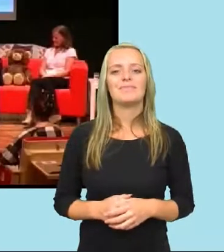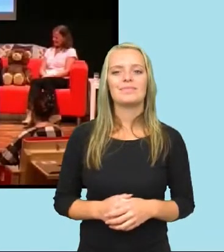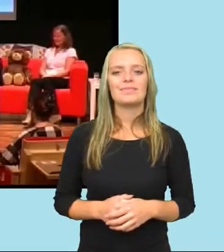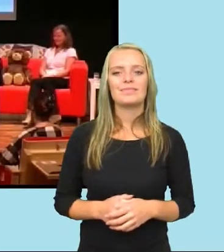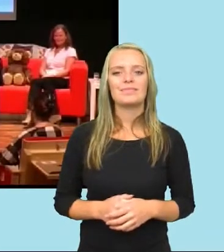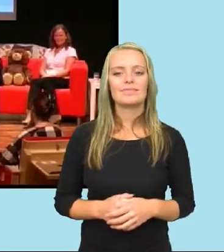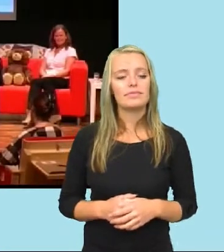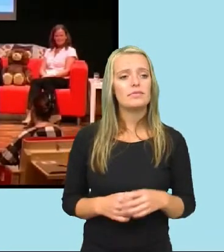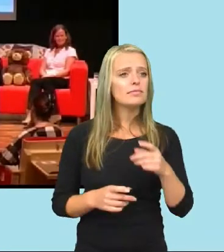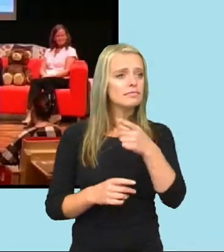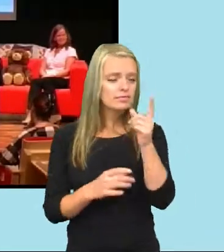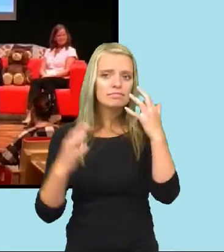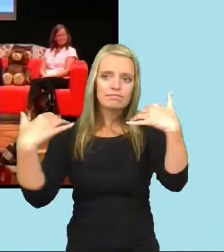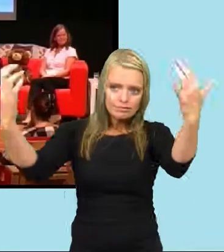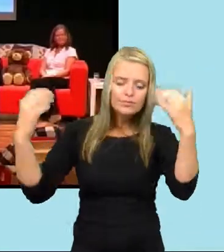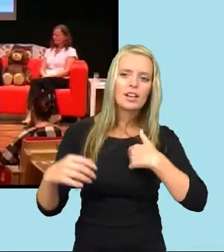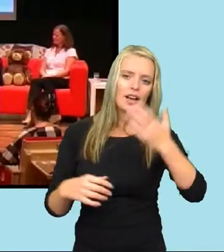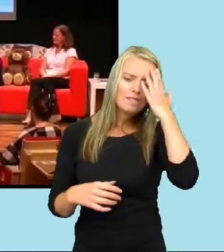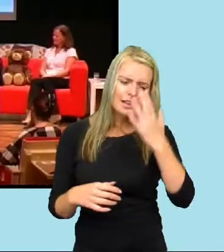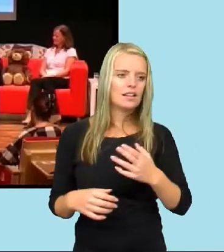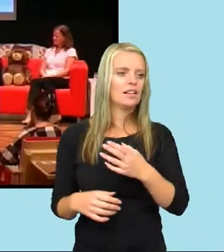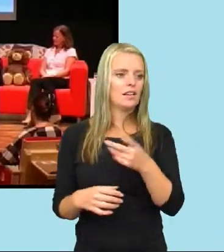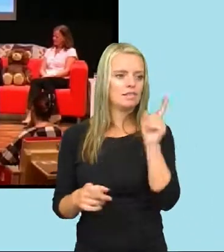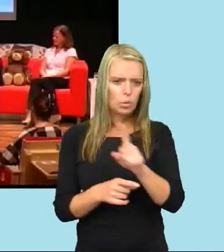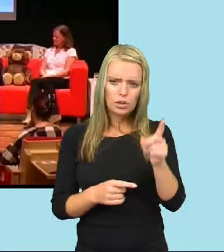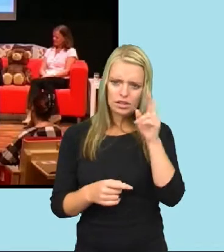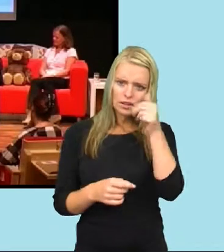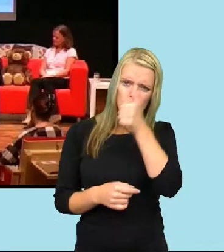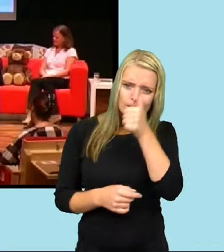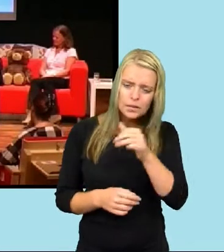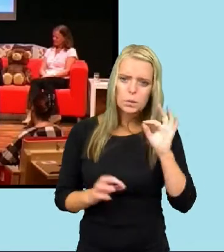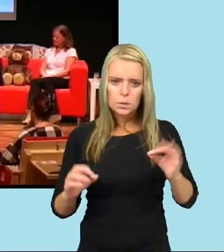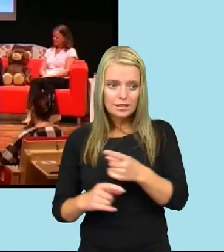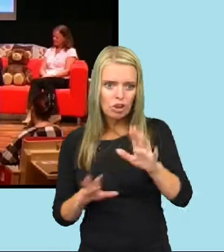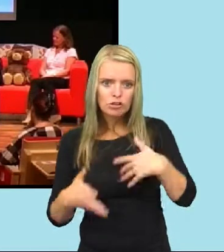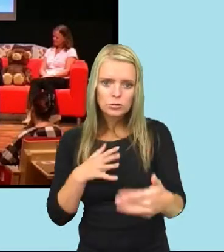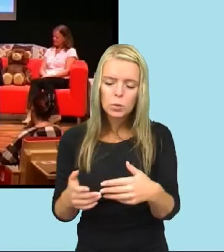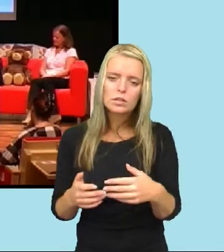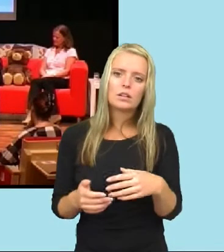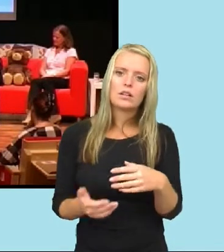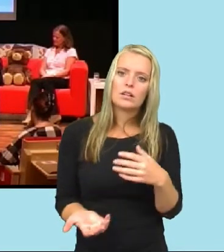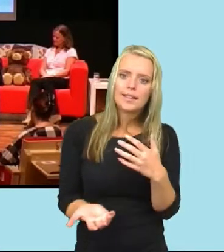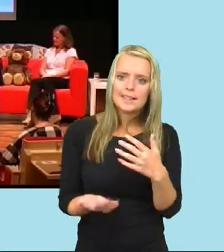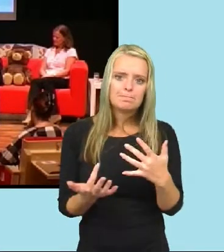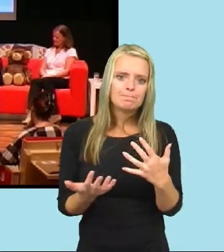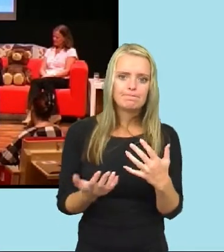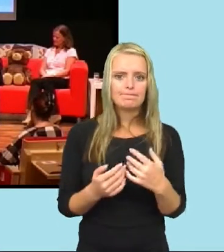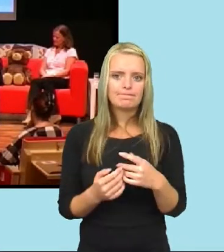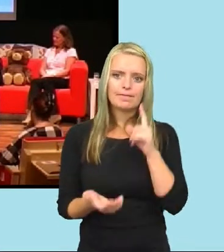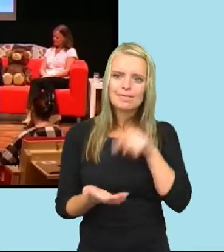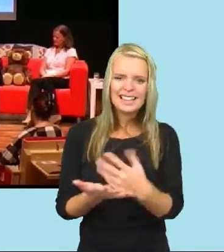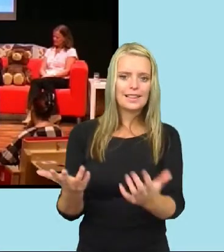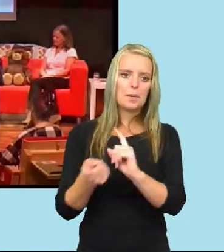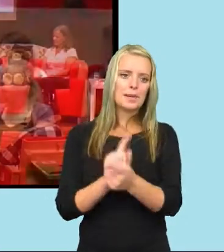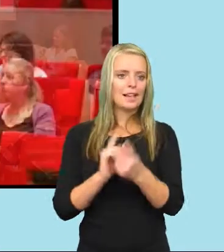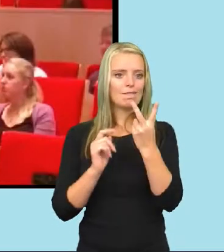De som sitter där ute är ju, vet jag, är nyfikna på att höra hur ni då har gjort för att detta inte ska bli en vana.